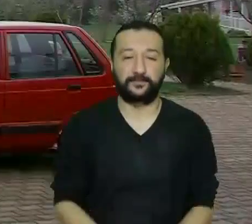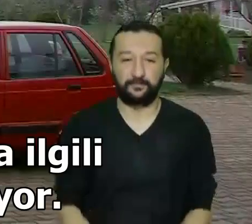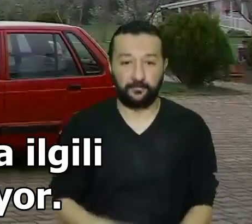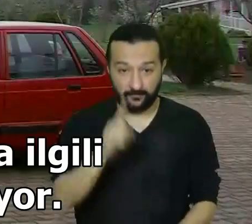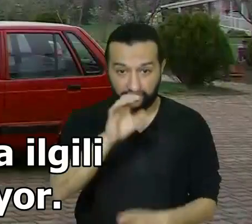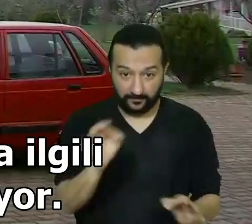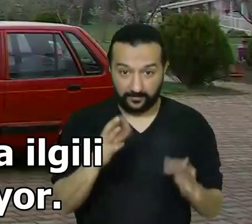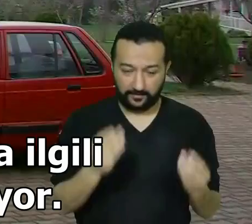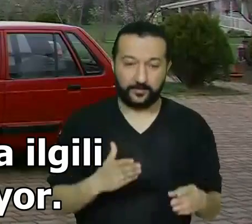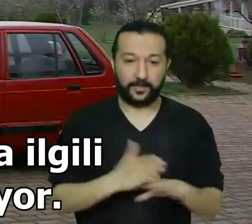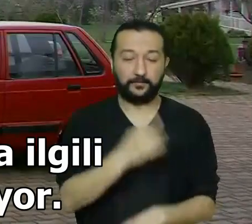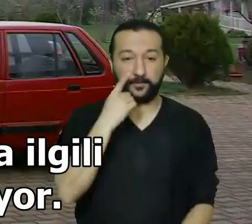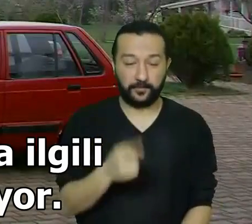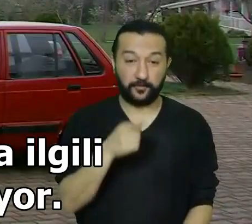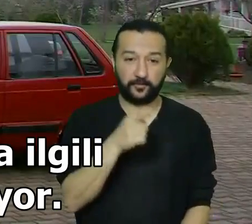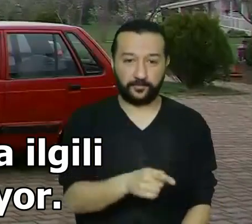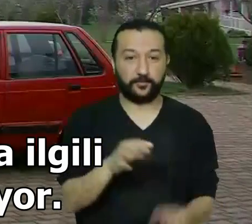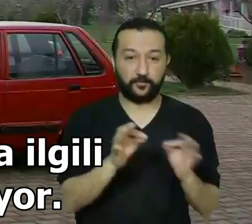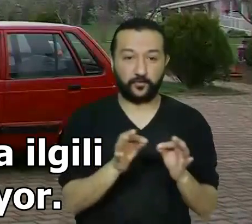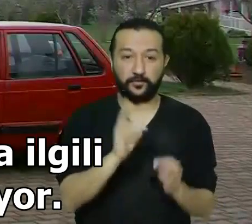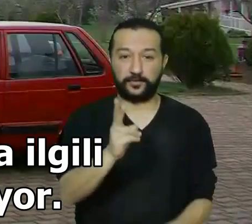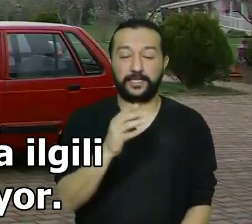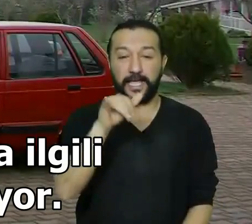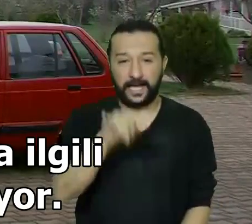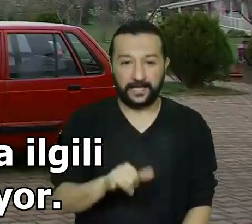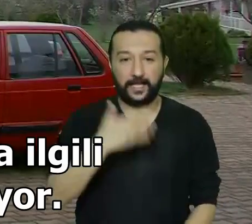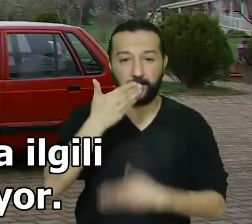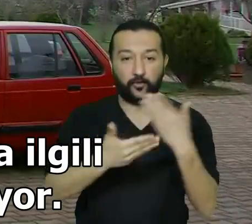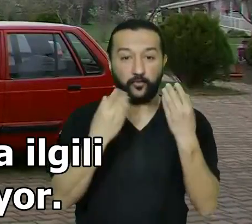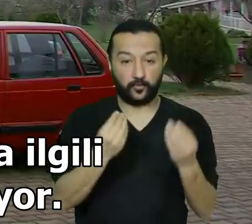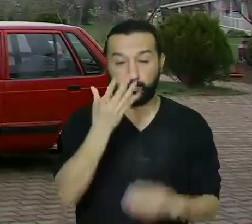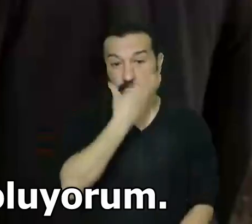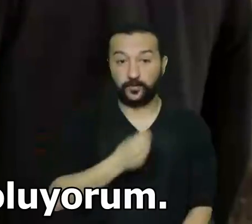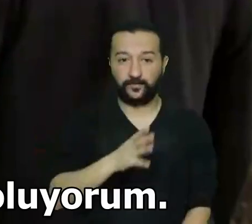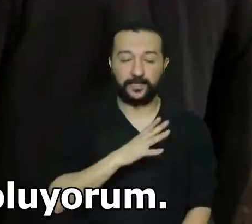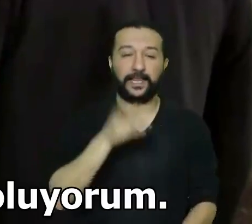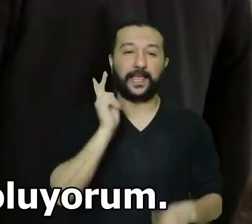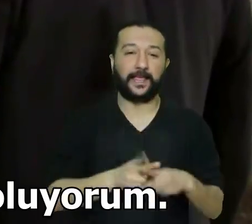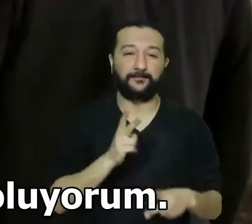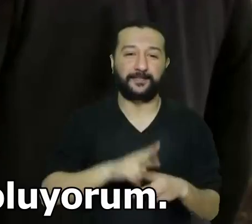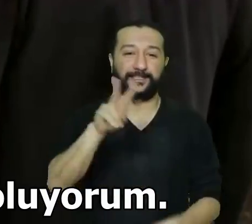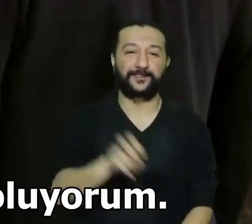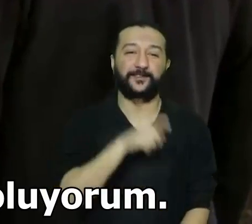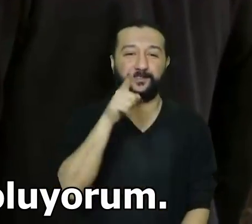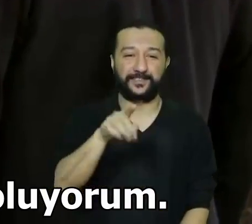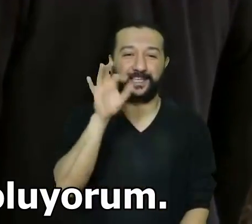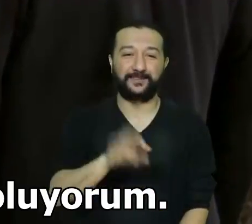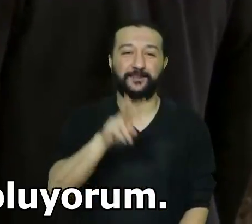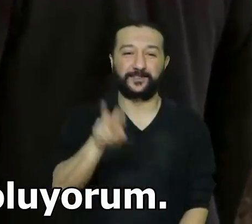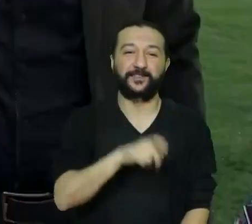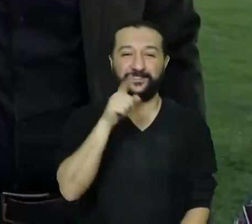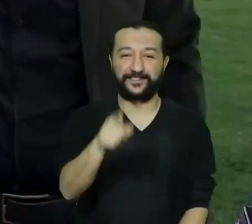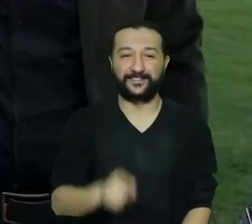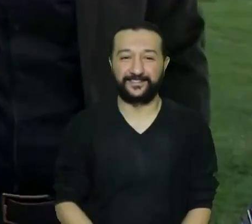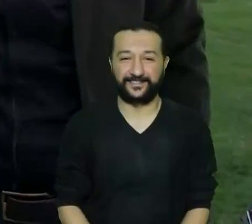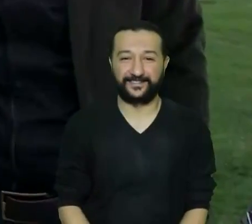Hadi ya. Tabii. Bakıyorum ki burcunuzla ilgili yorumlar güzel şeyler söylüyor. Hemen yoluyorum seni. Hemen yoluyorum